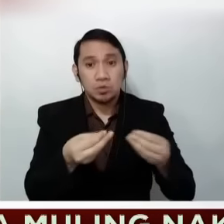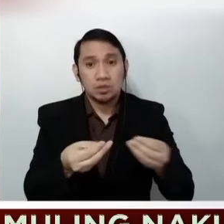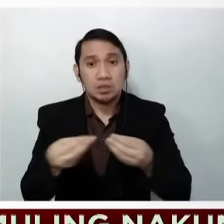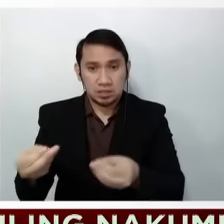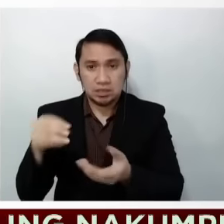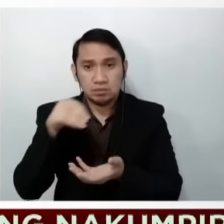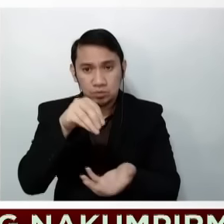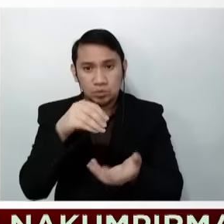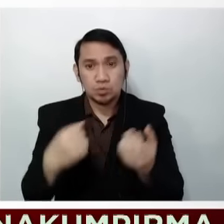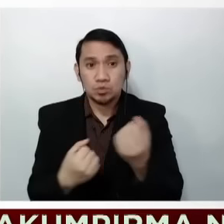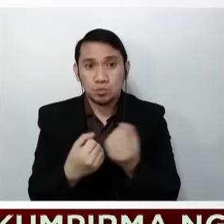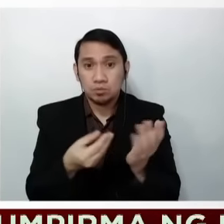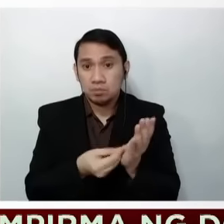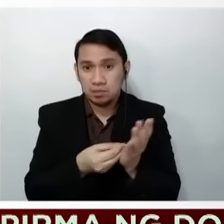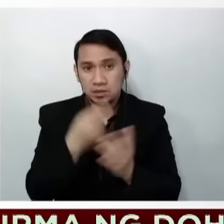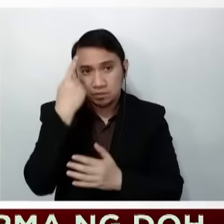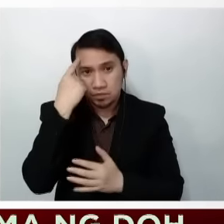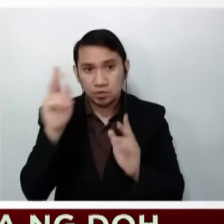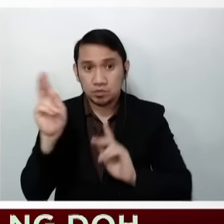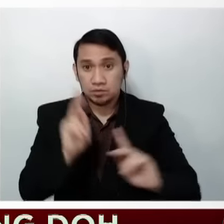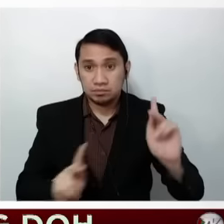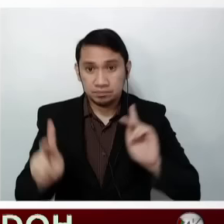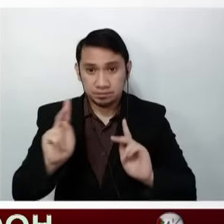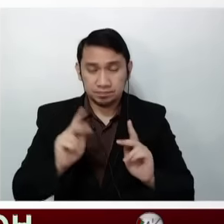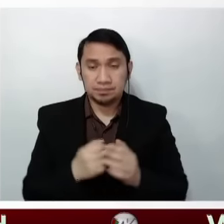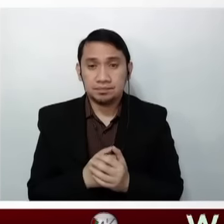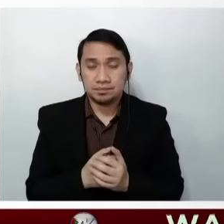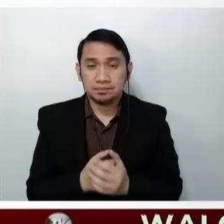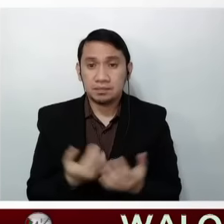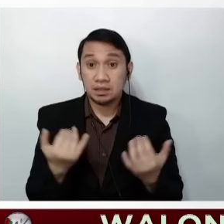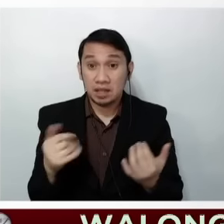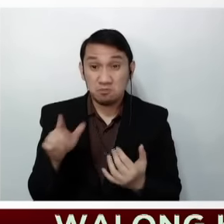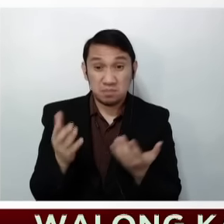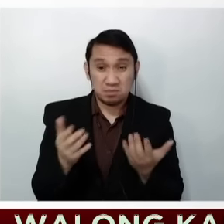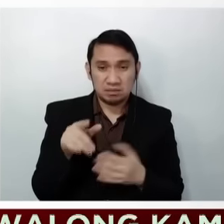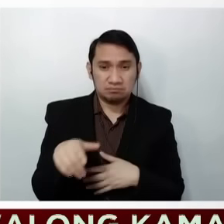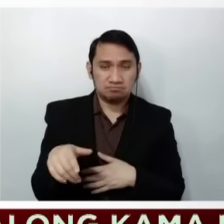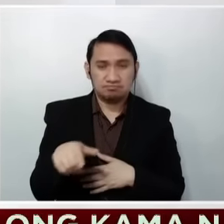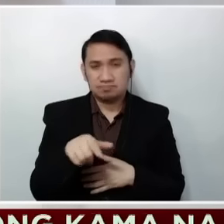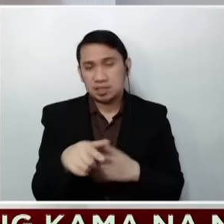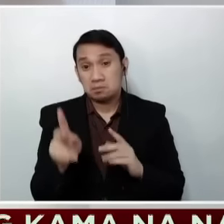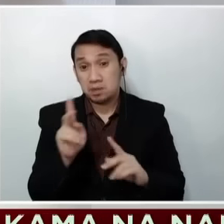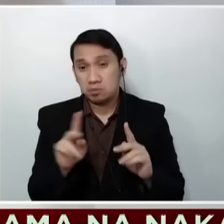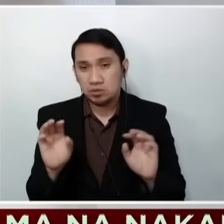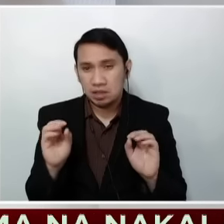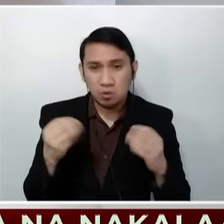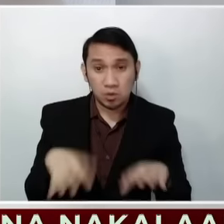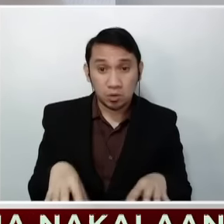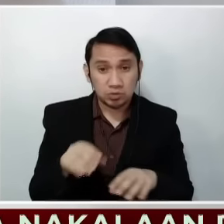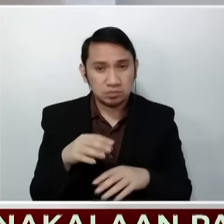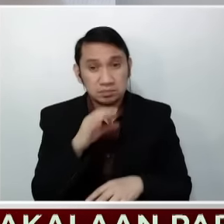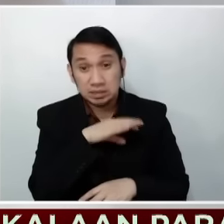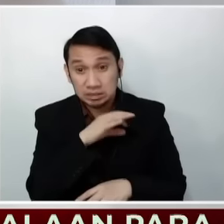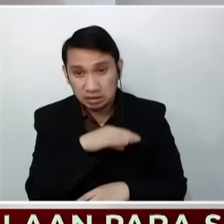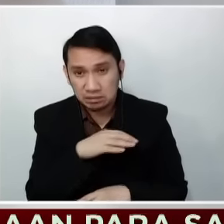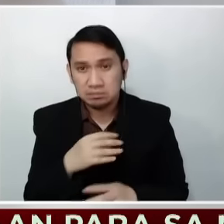residente. Ito yung lahat ng mga maaaring nawala ng pagkakakitaan itong